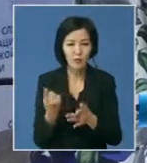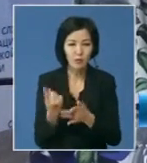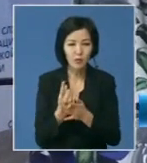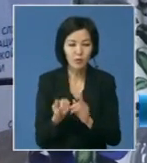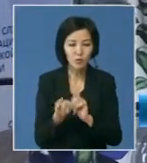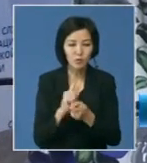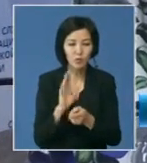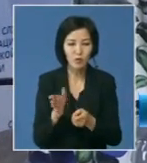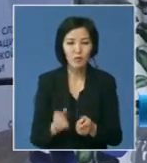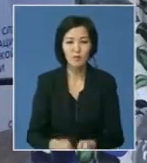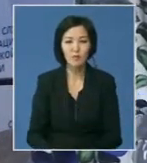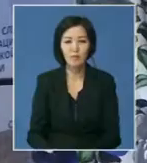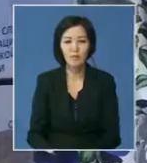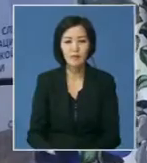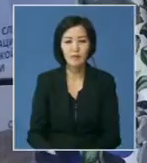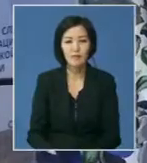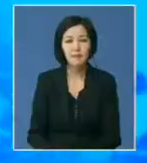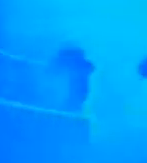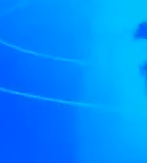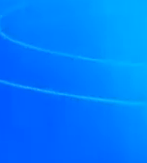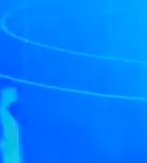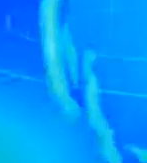көшіреміз біз біріншіден электронды форматқа.